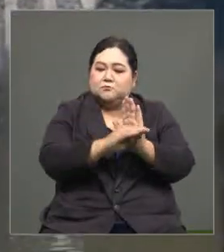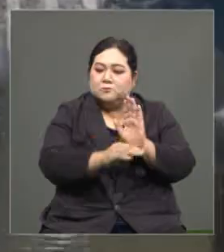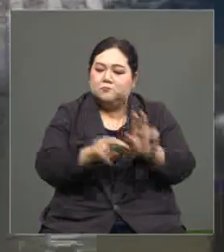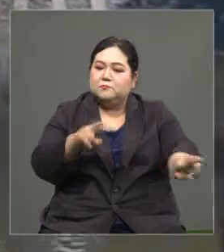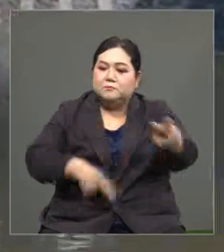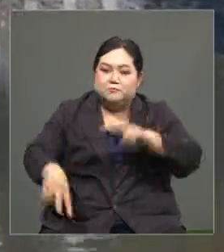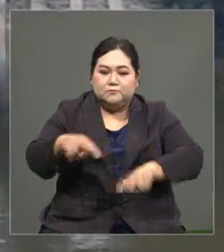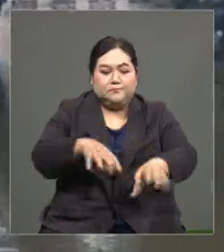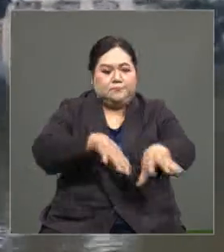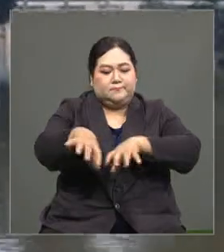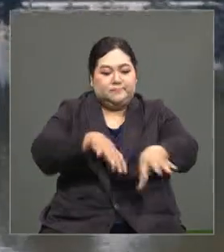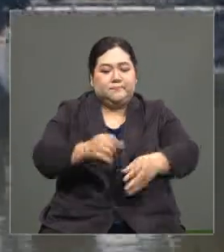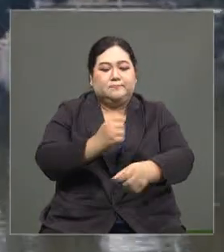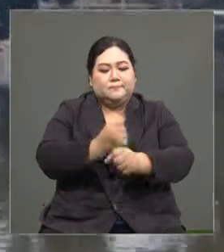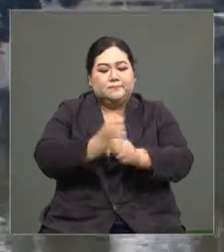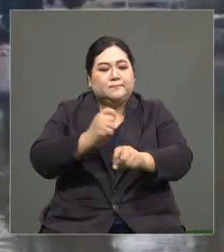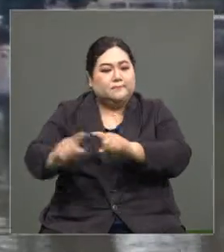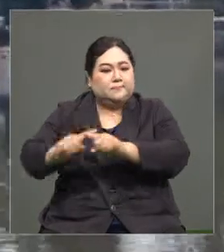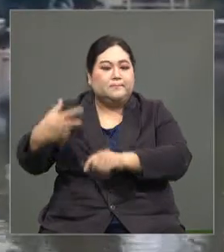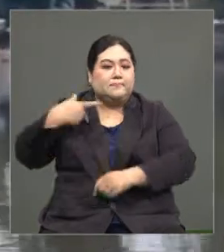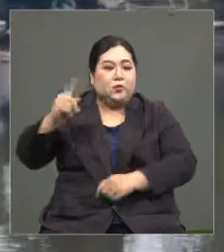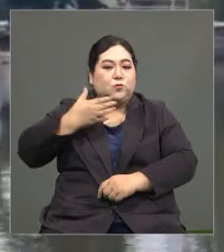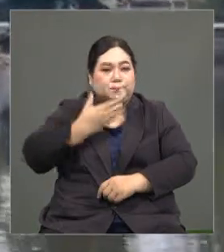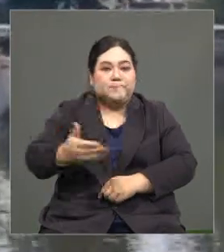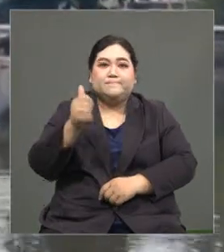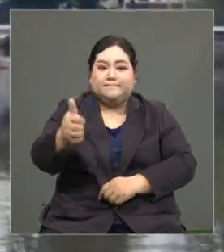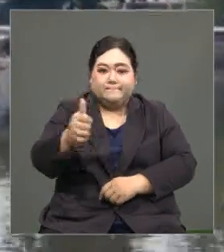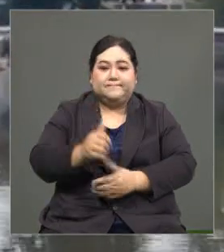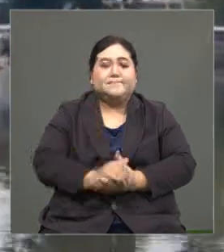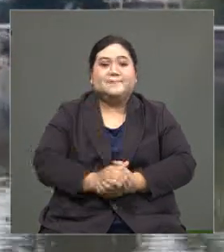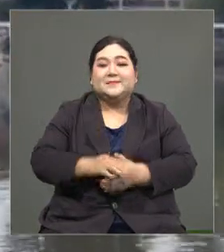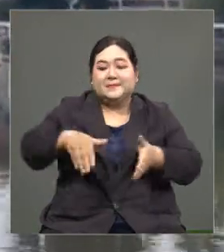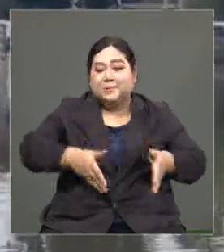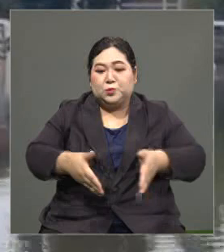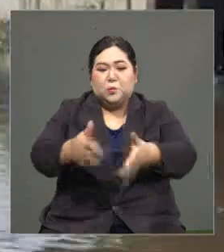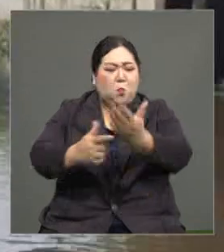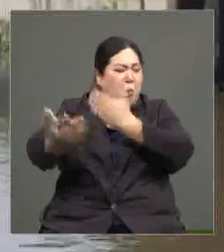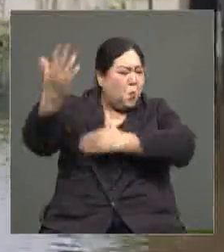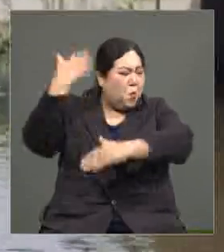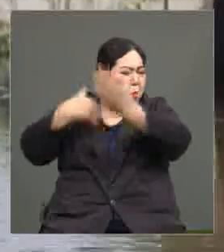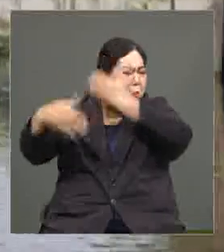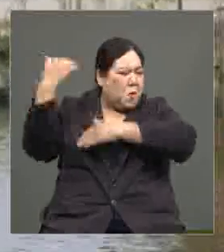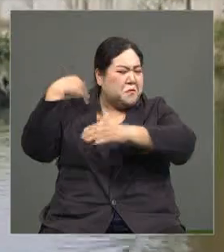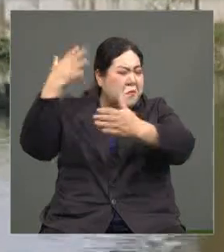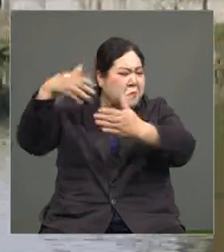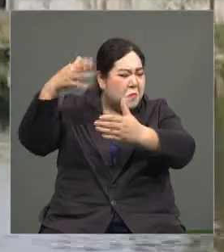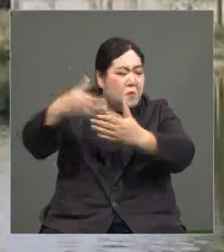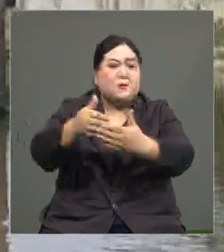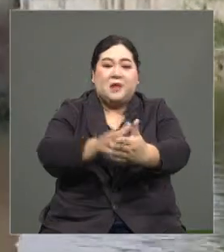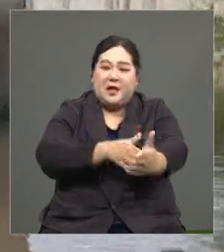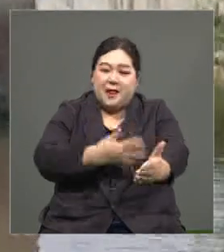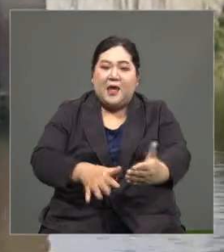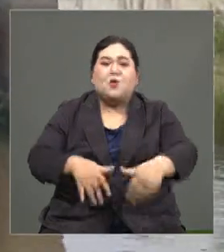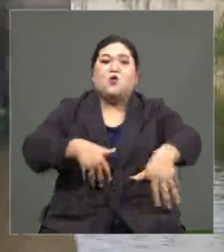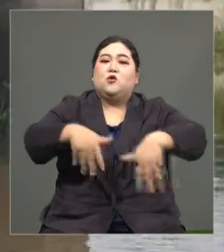ยชน์ในอนาคตอย่างยั่งยืนโดยคลองขนมจีนมีประวัติศาสตร์ยาวนานนะคะมีความเกี่ยวข้องใกล้ชิดกับวิถีชีวิตและวัฒนธรรม